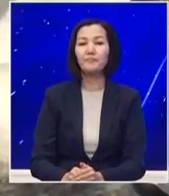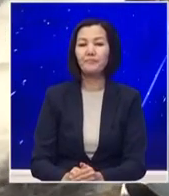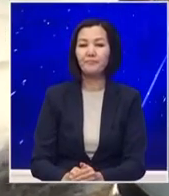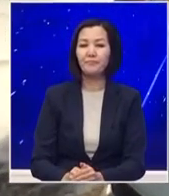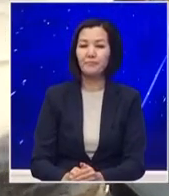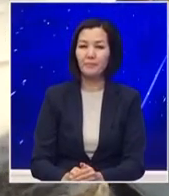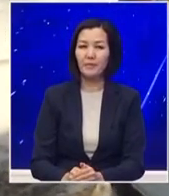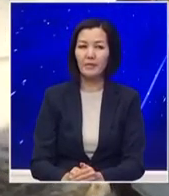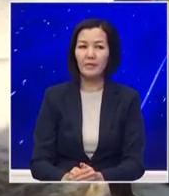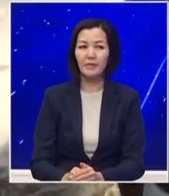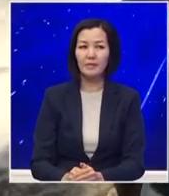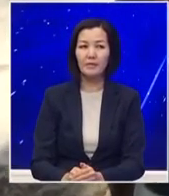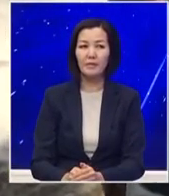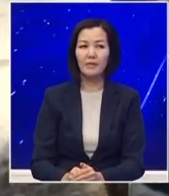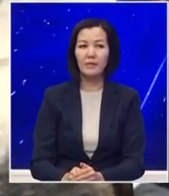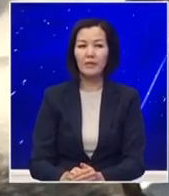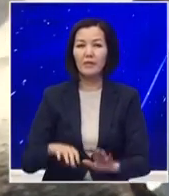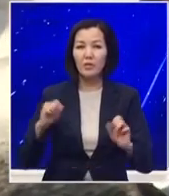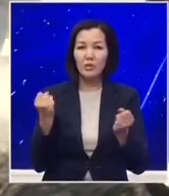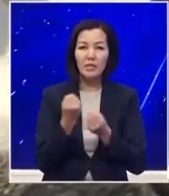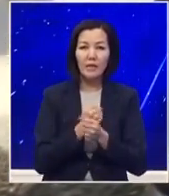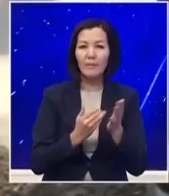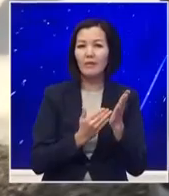гололедными явлениями, не превышать скоростной режим,